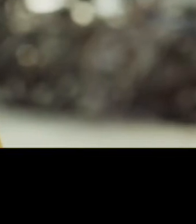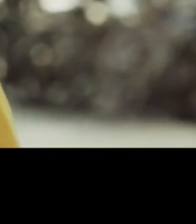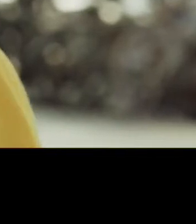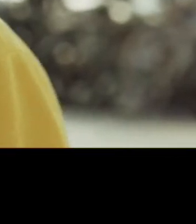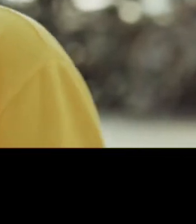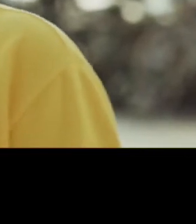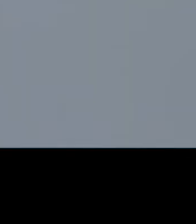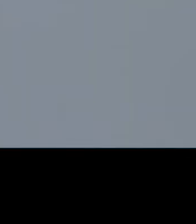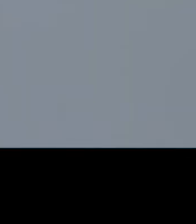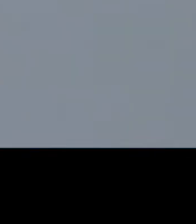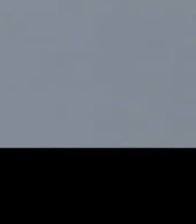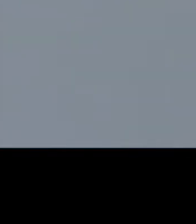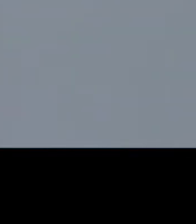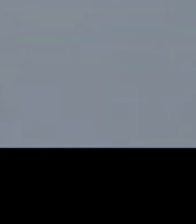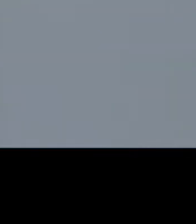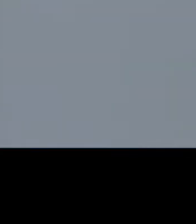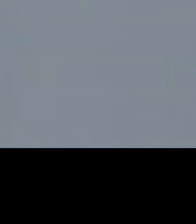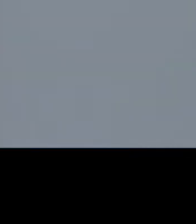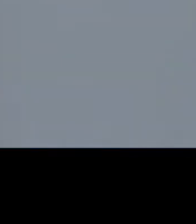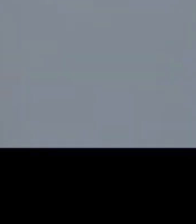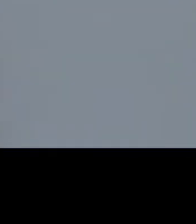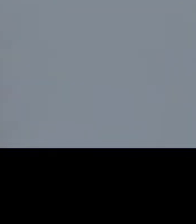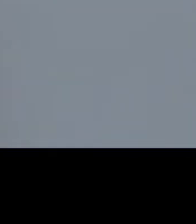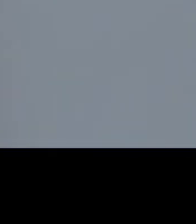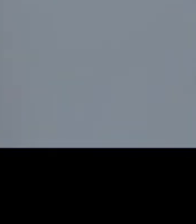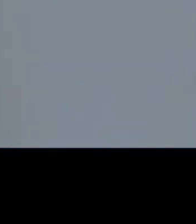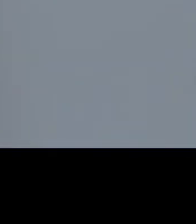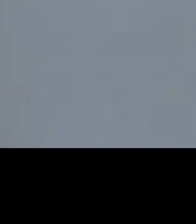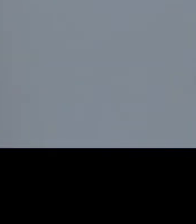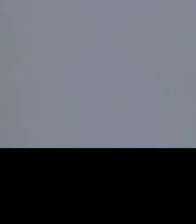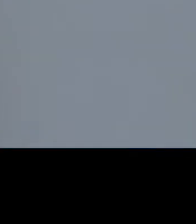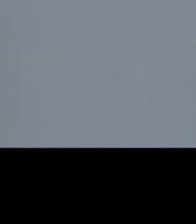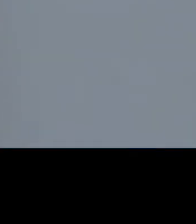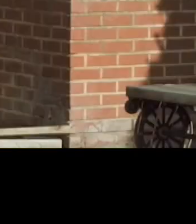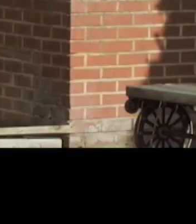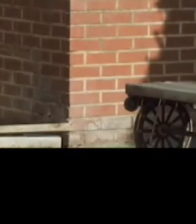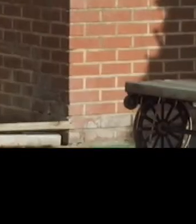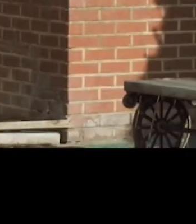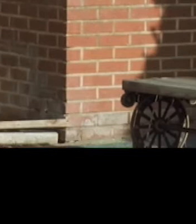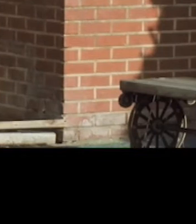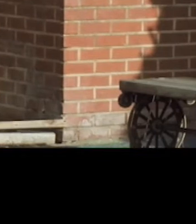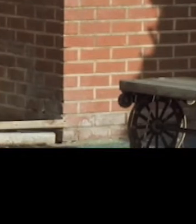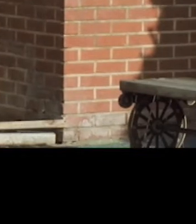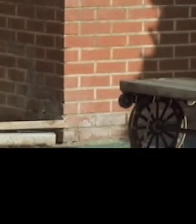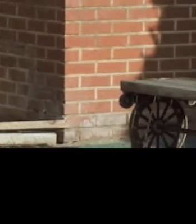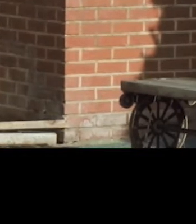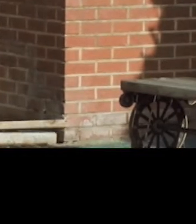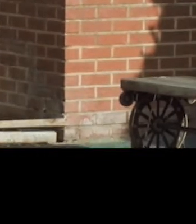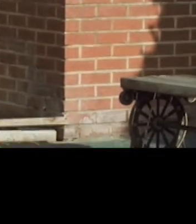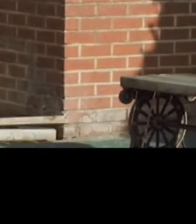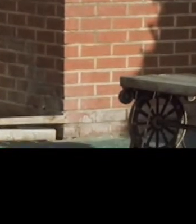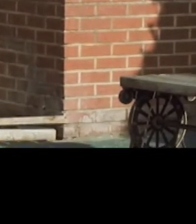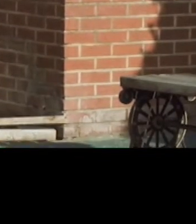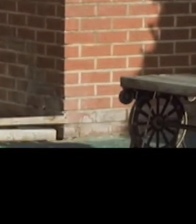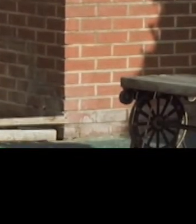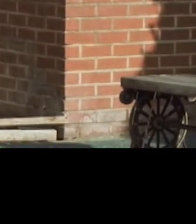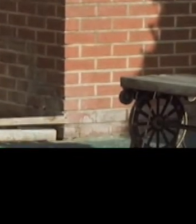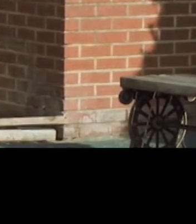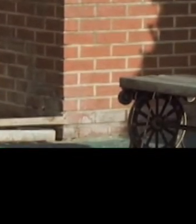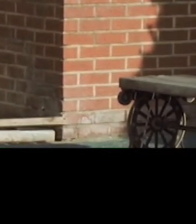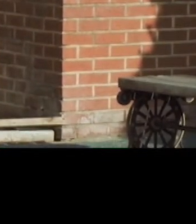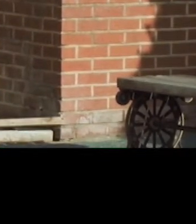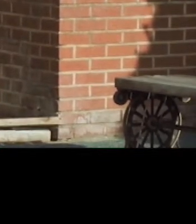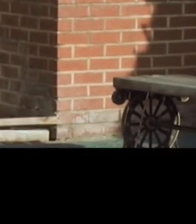사무장을 응시한다. 건물 옥상의 문이 열리고 예선이 밖을 빼꼼히 내다본다. 화단 근처에서 사무장이 젊은 남자에게